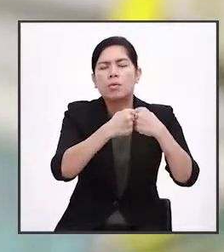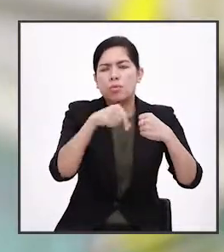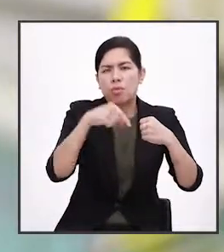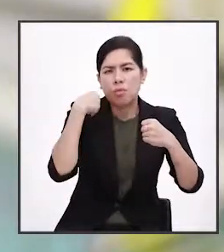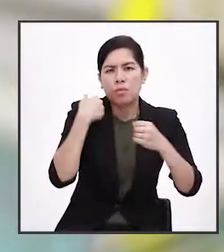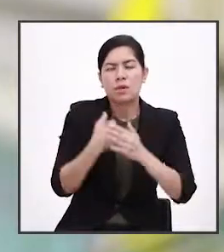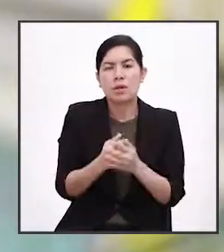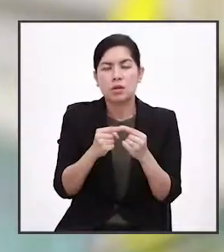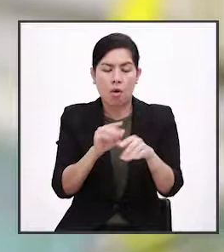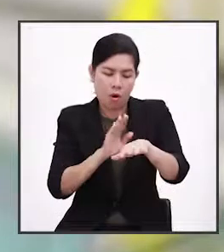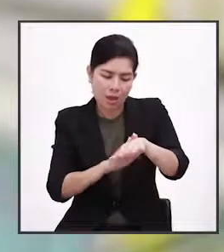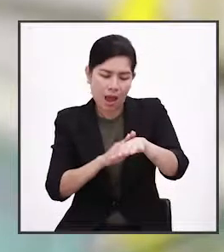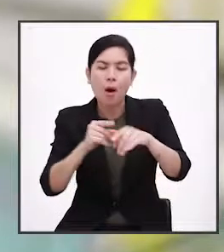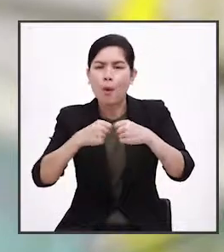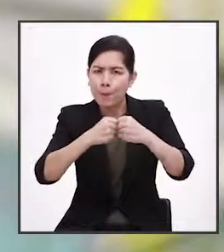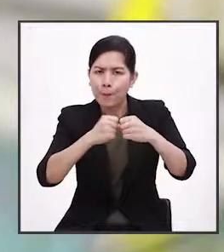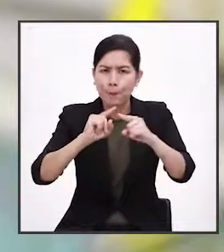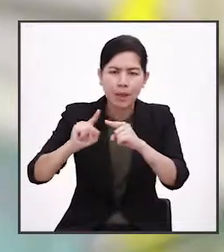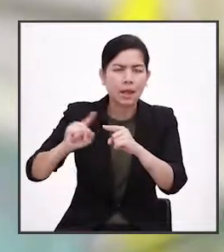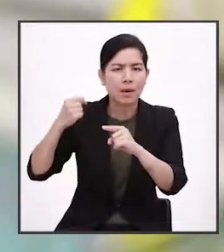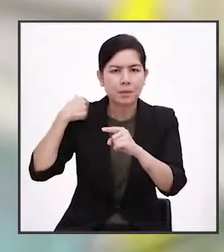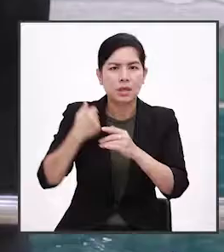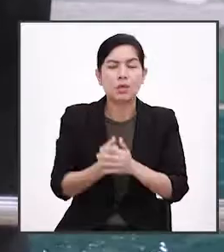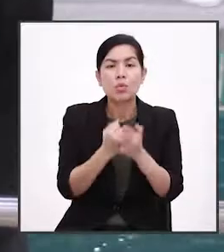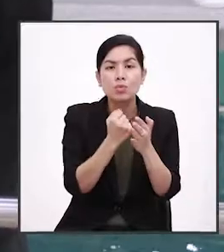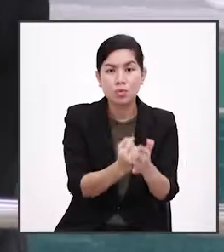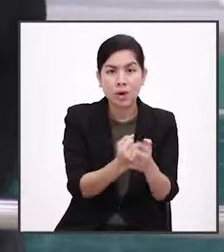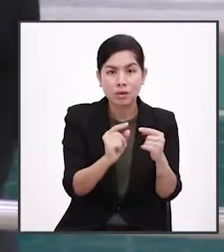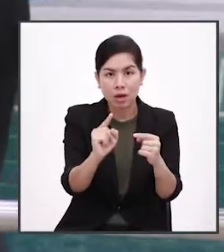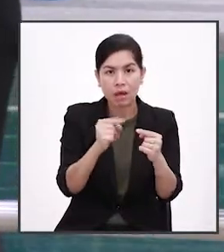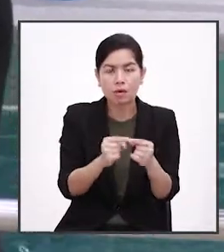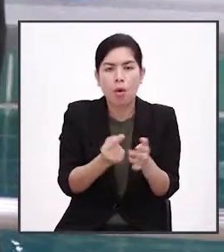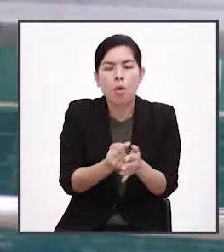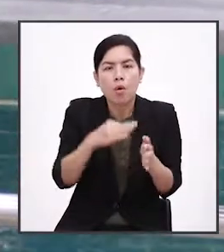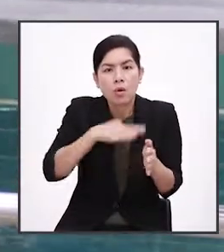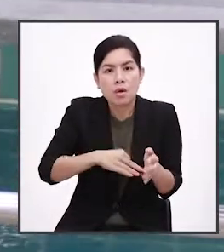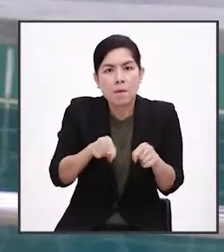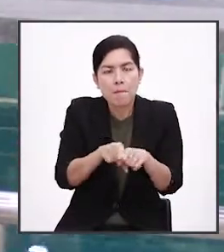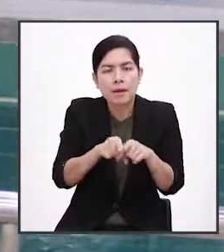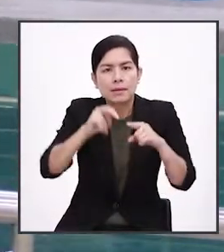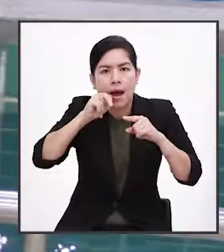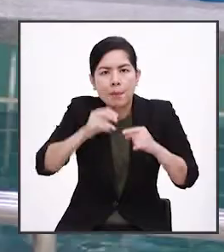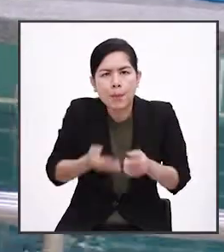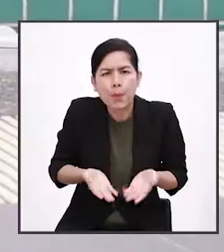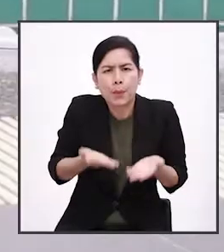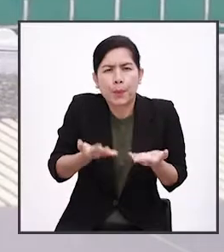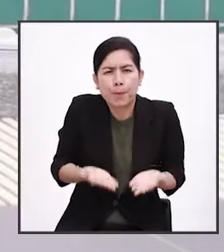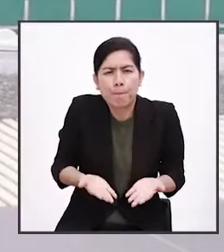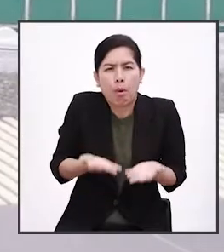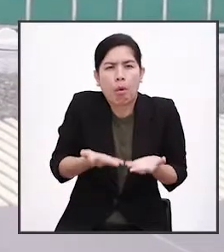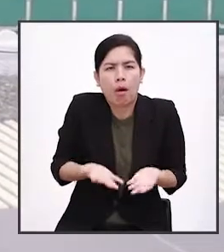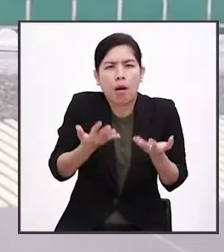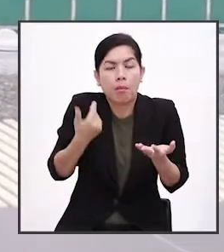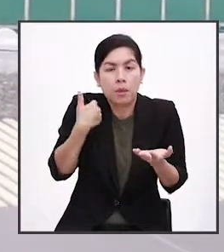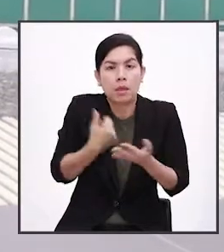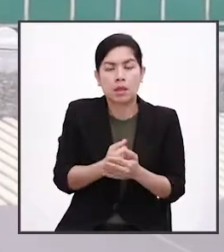หรือข้อเท้าก็ตามพวกนี้จะดีในสิ่งที่เกิดขึ้นคือเราจะมีแรงลอยตัวของน้ำเนี่ยช่วยรับน้ำหนักของคนไข้นะครับจากเดิมคน